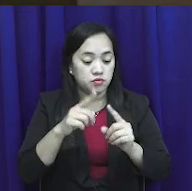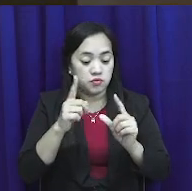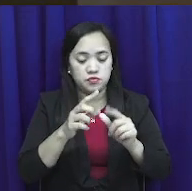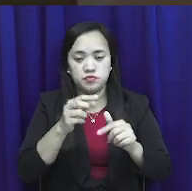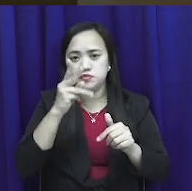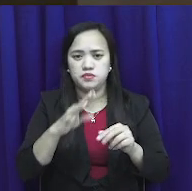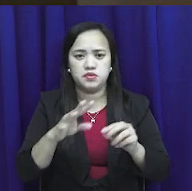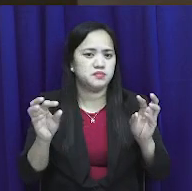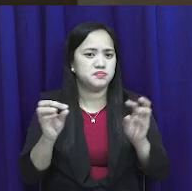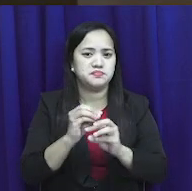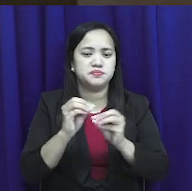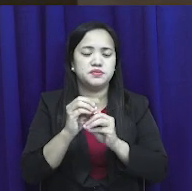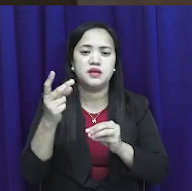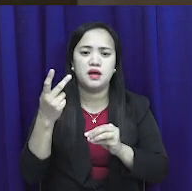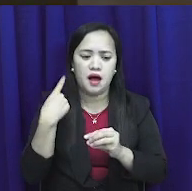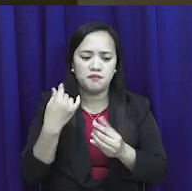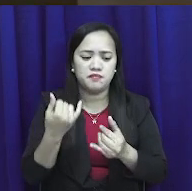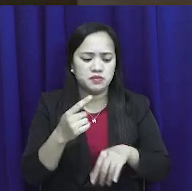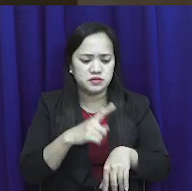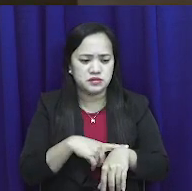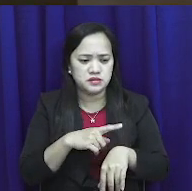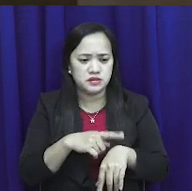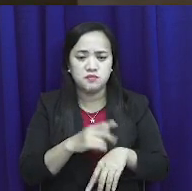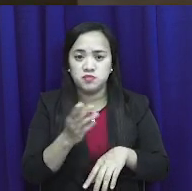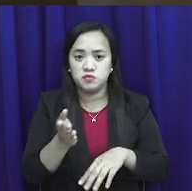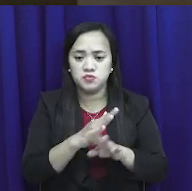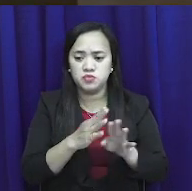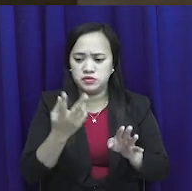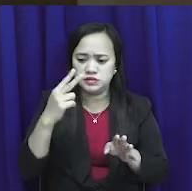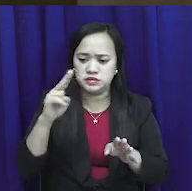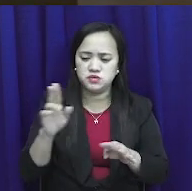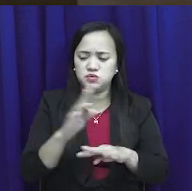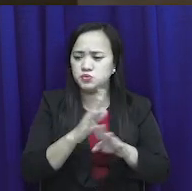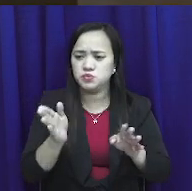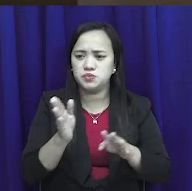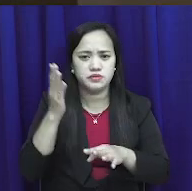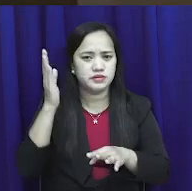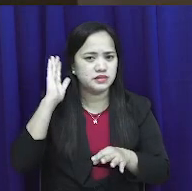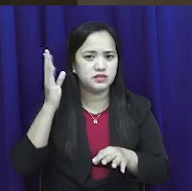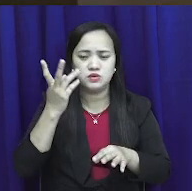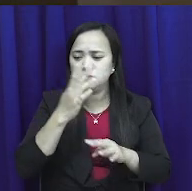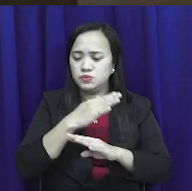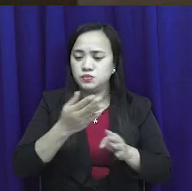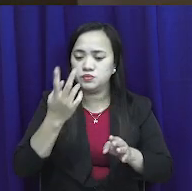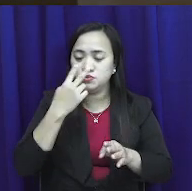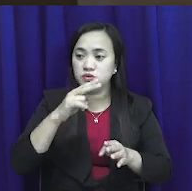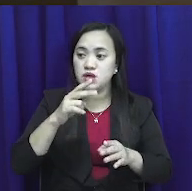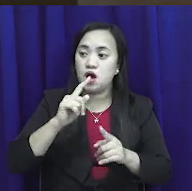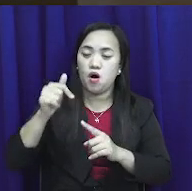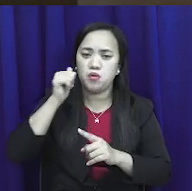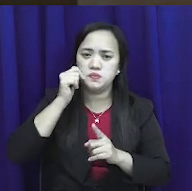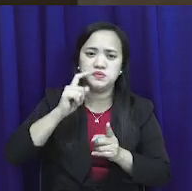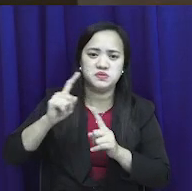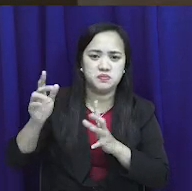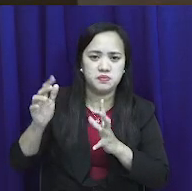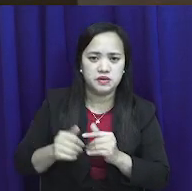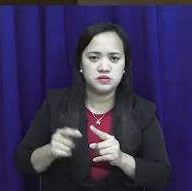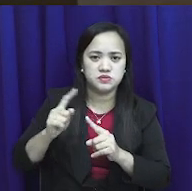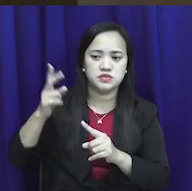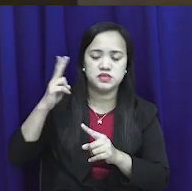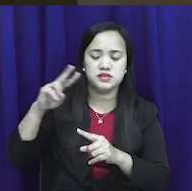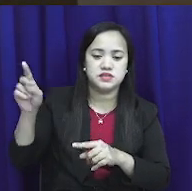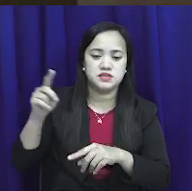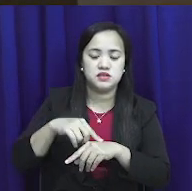Diyos sabihin na natin o sir hindi niyo naman nakikita eh eh sana nagsisimba Hwag kasi na Hwag nating